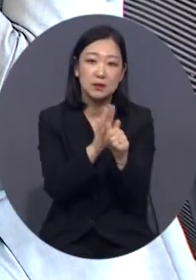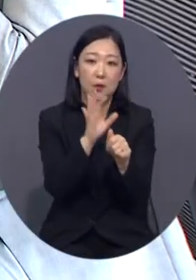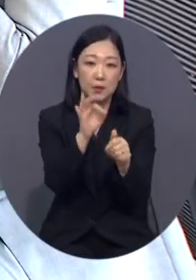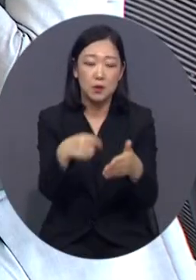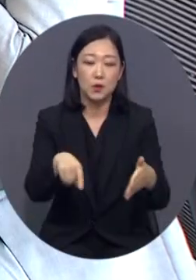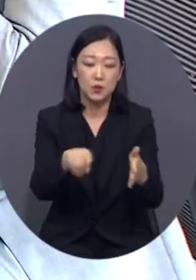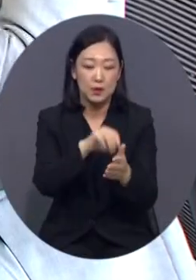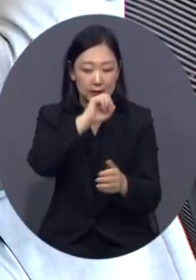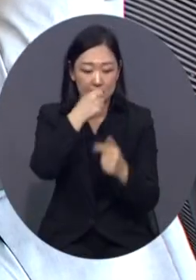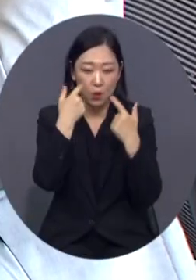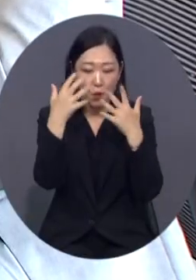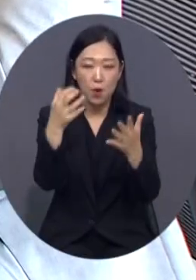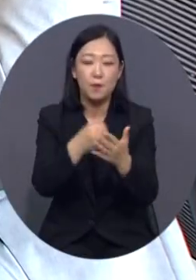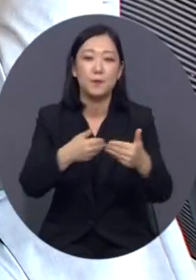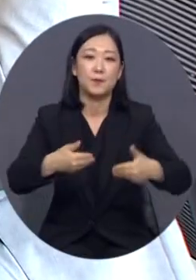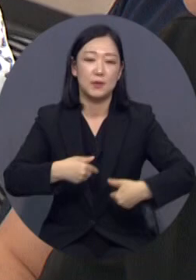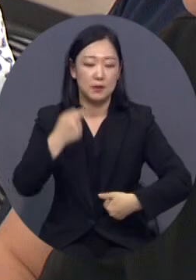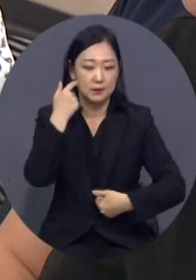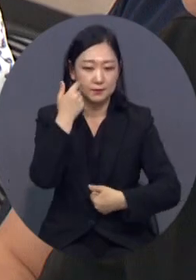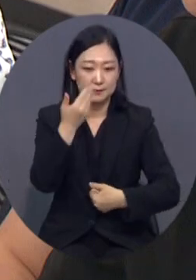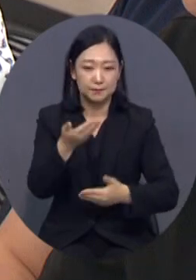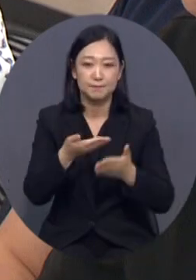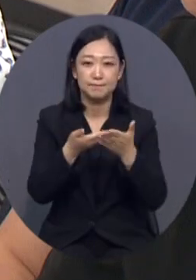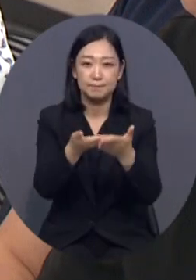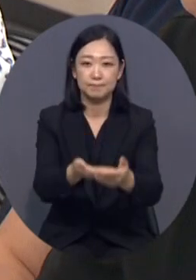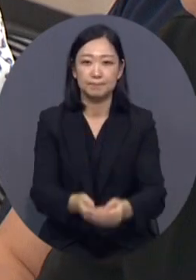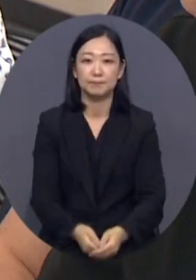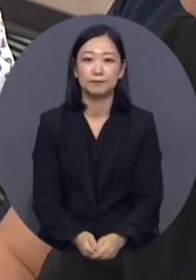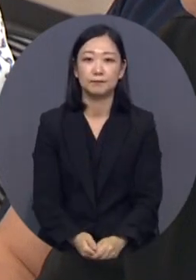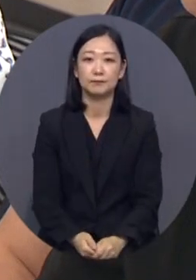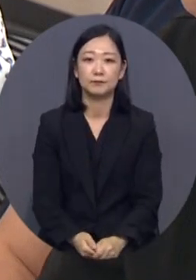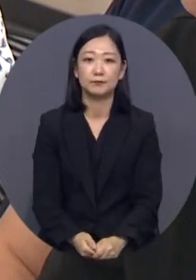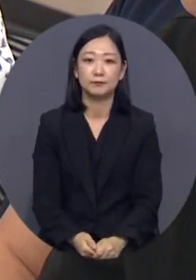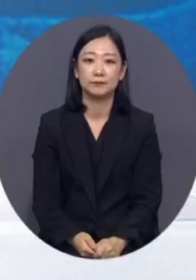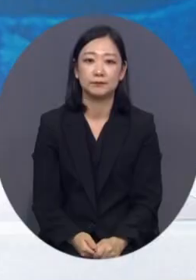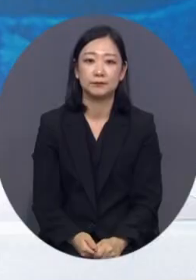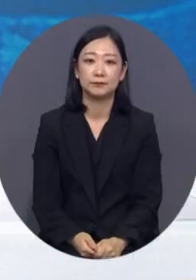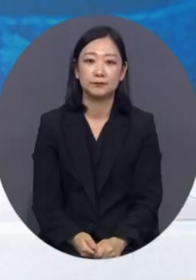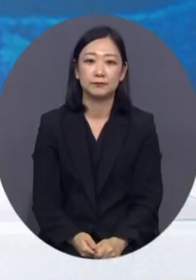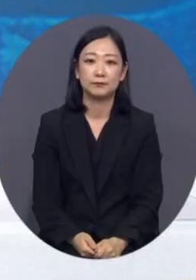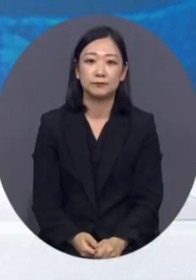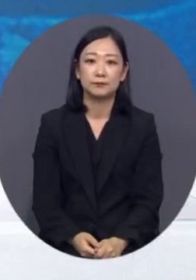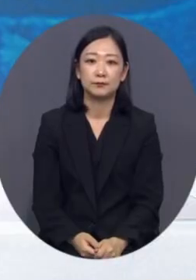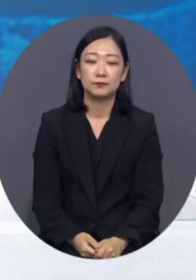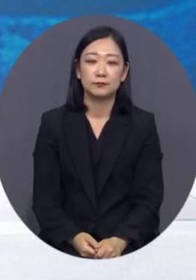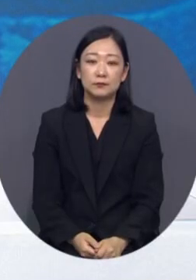예산 확보가 필요하다는 의견이 나왔습니다 공익신고자에게